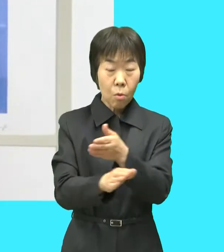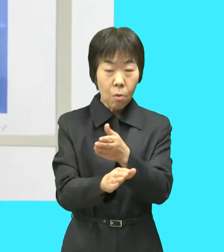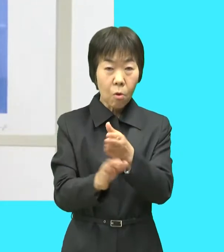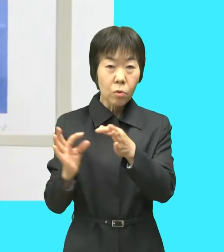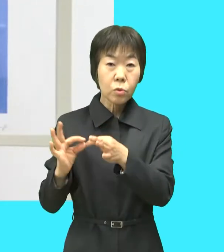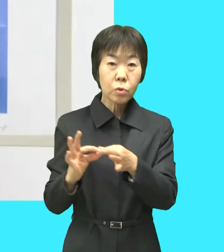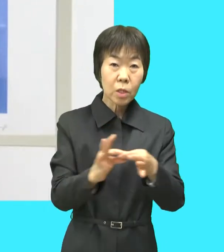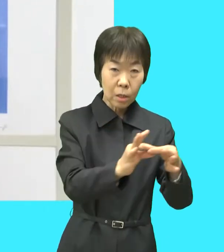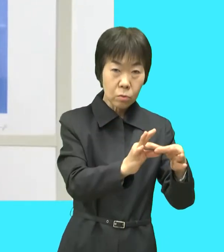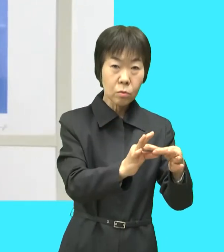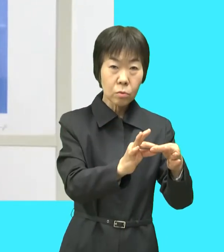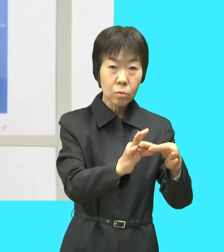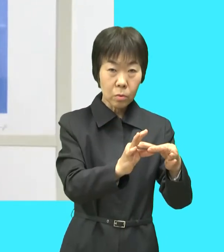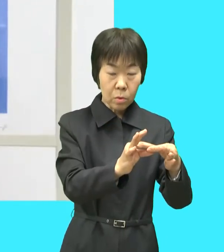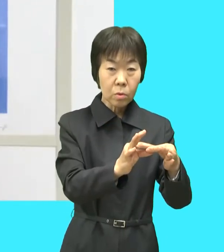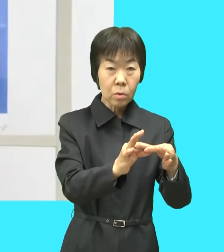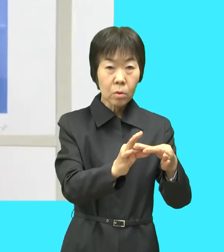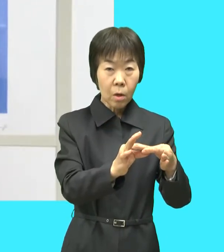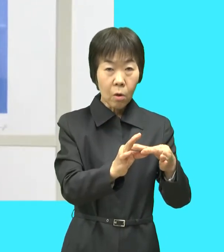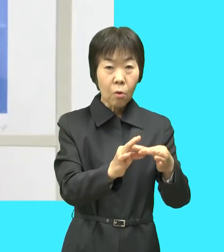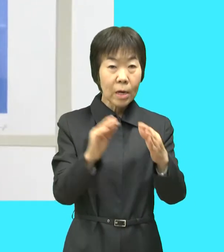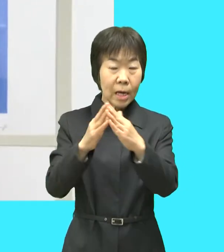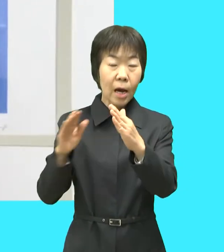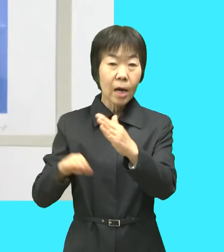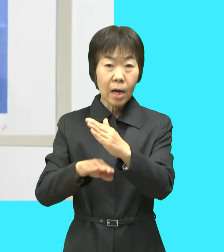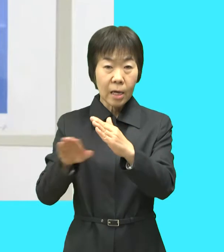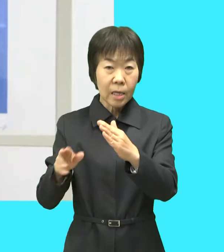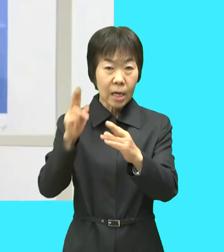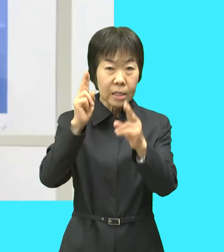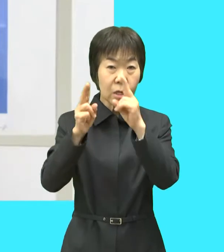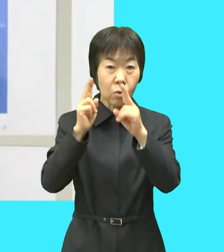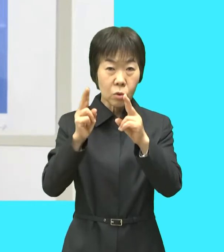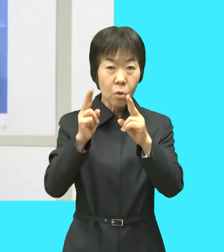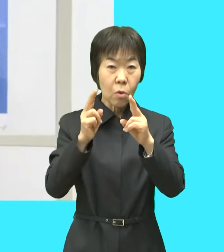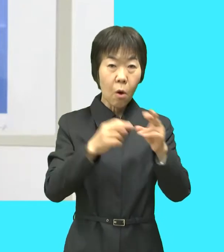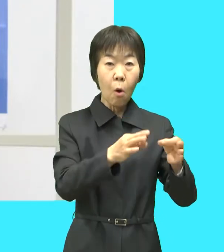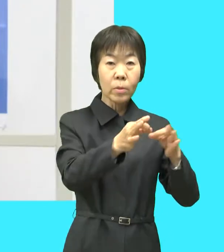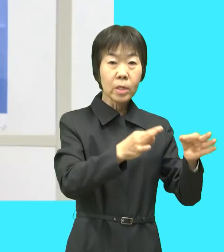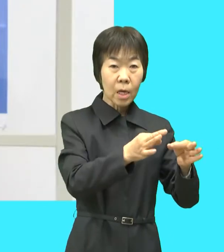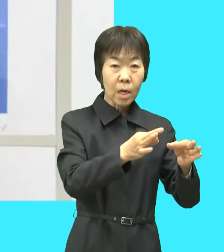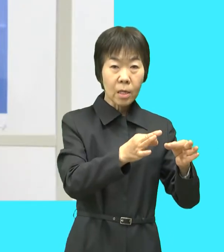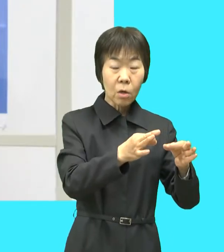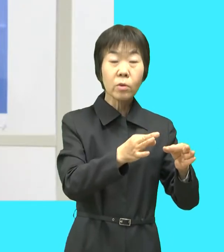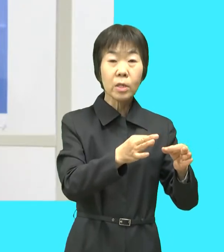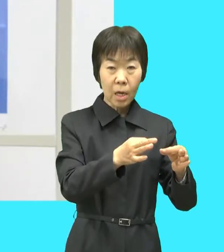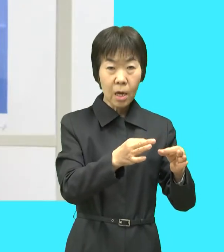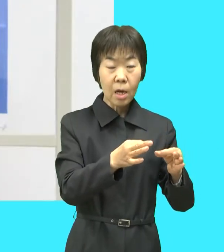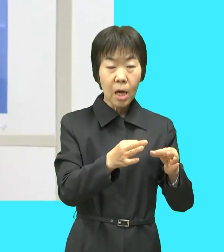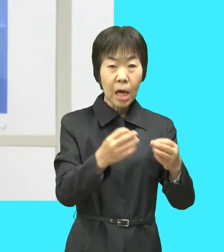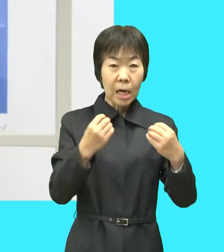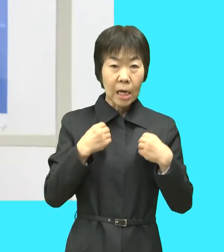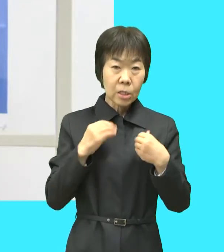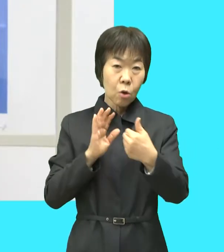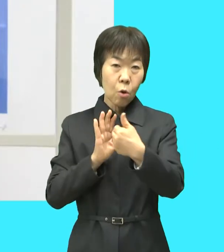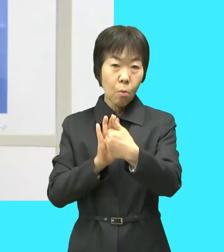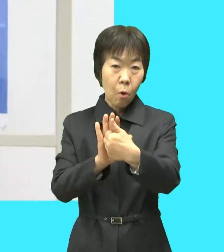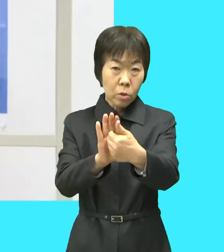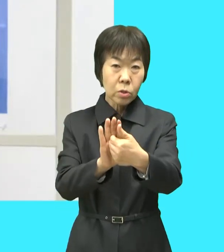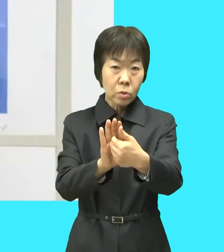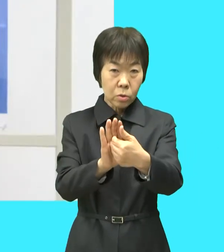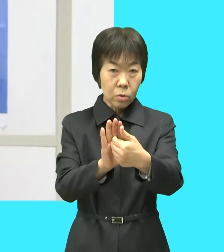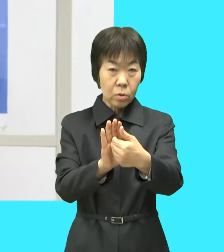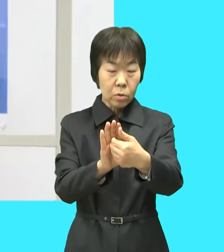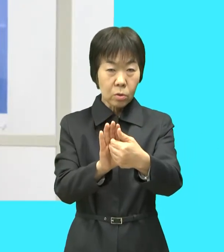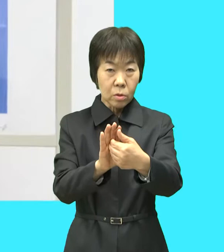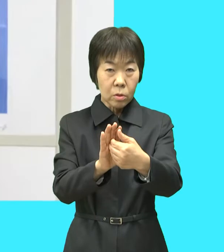か続けていただくこと、これが家庭内、事業所あるいはお店等において感染を防止する重要